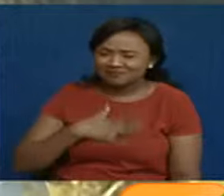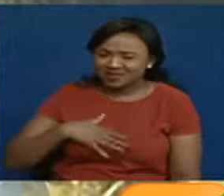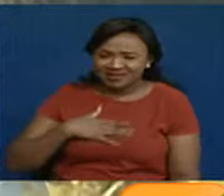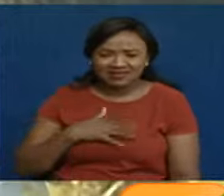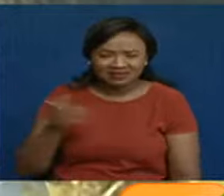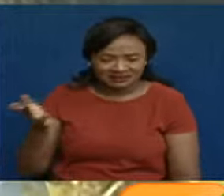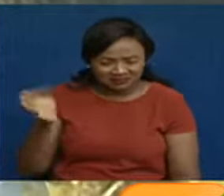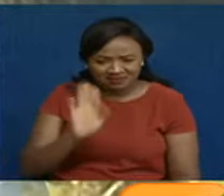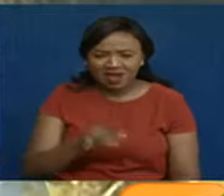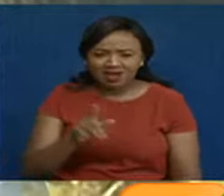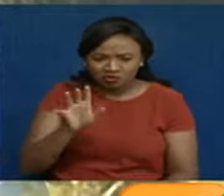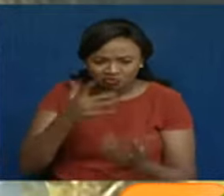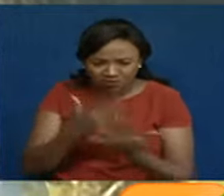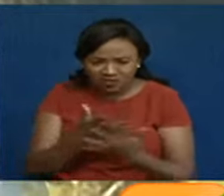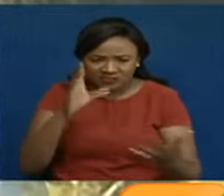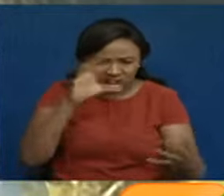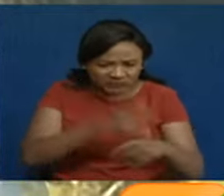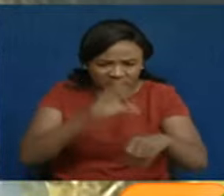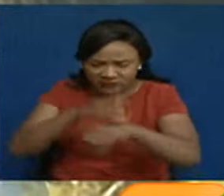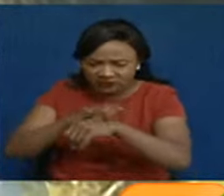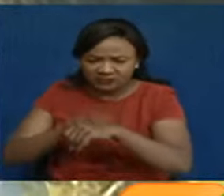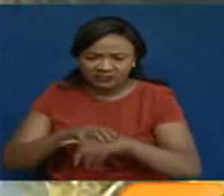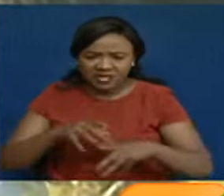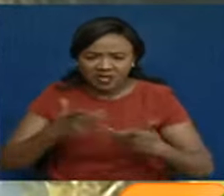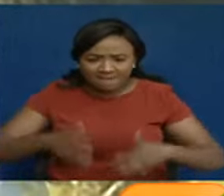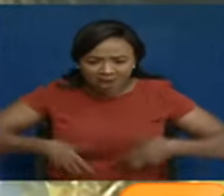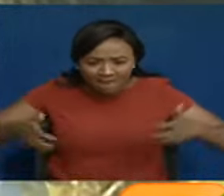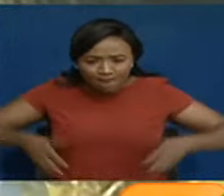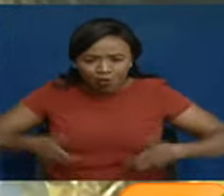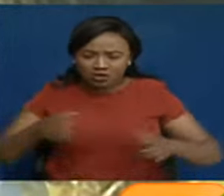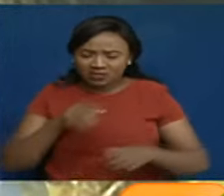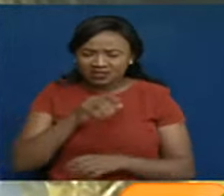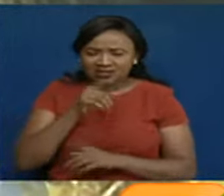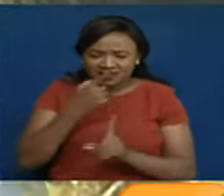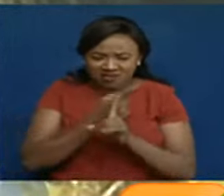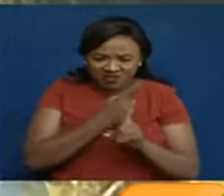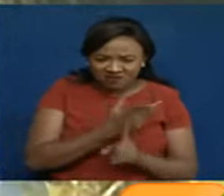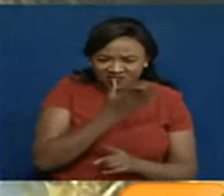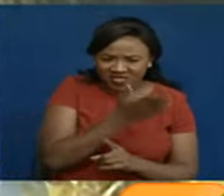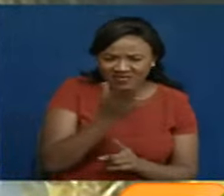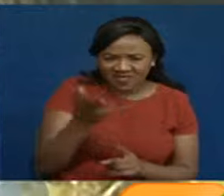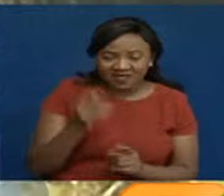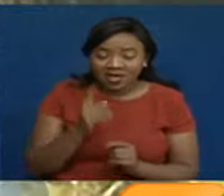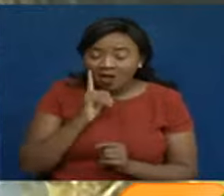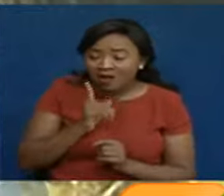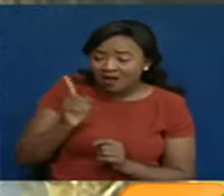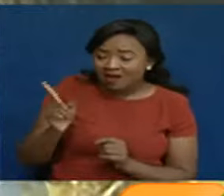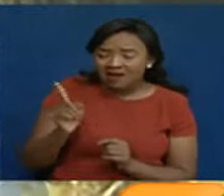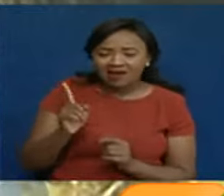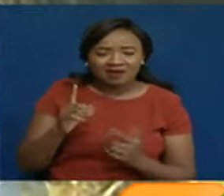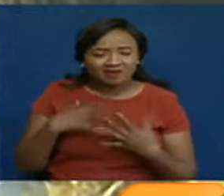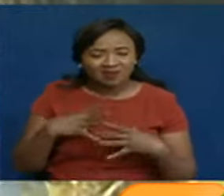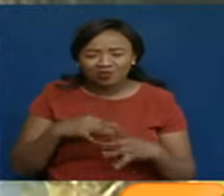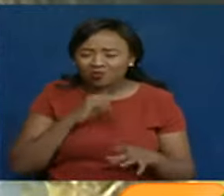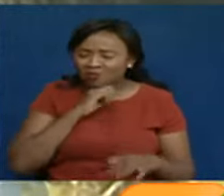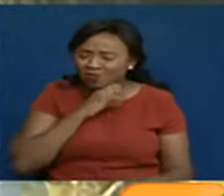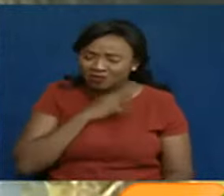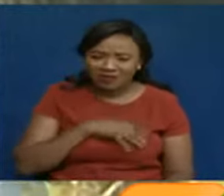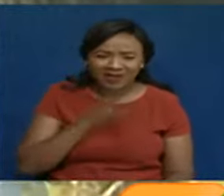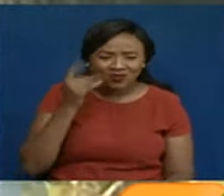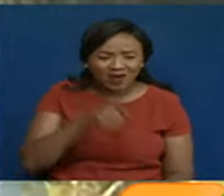mitego ya nyani iliyoondolewa kijijini humo mwaka jana ili kuepushia kero la wanyama hao. Wakazi hao wanalilia hasara baada ya ongezeko la